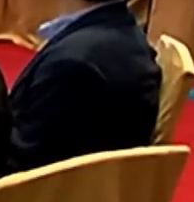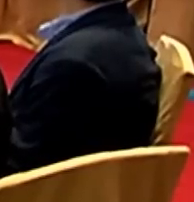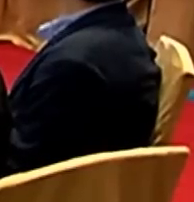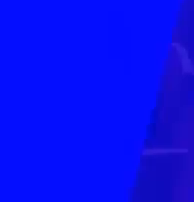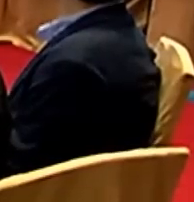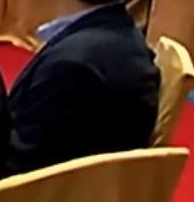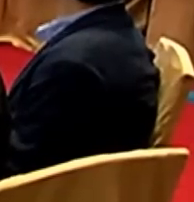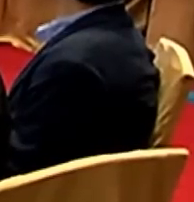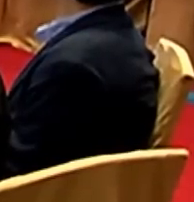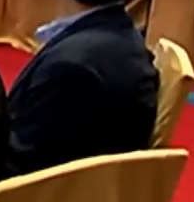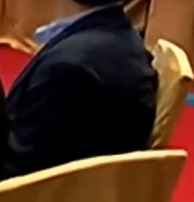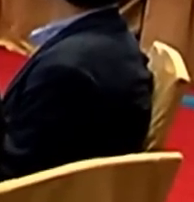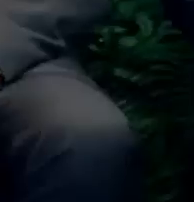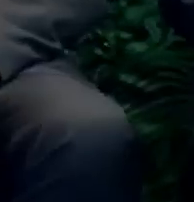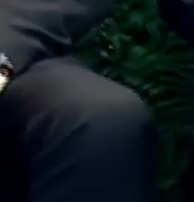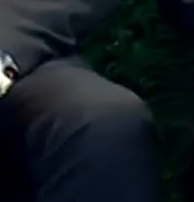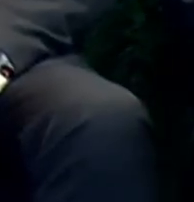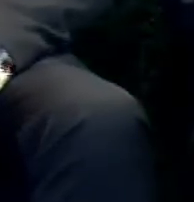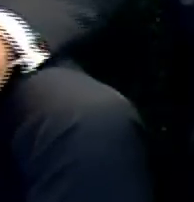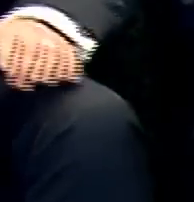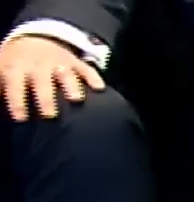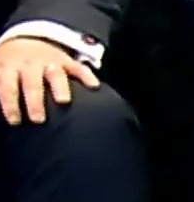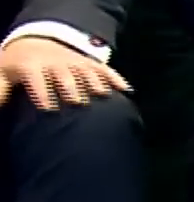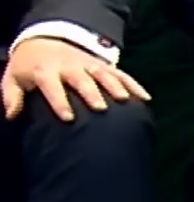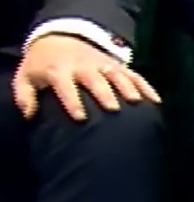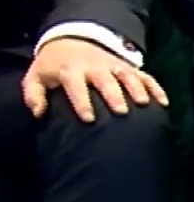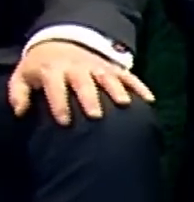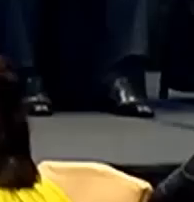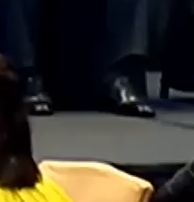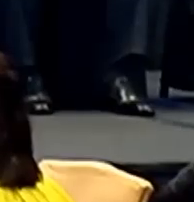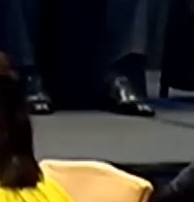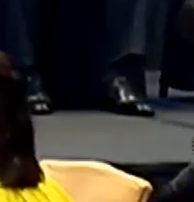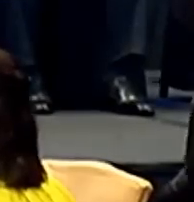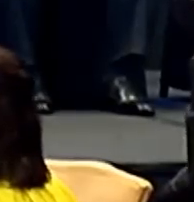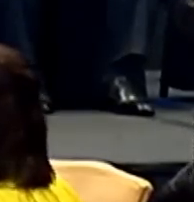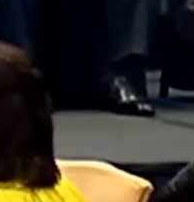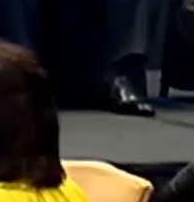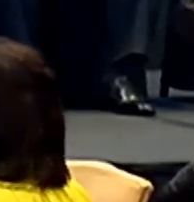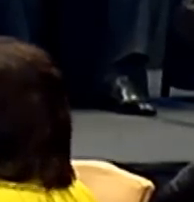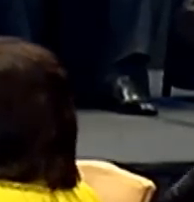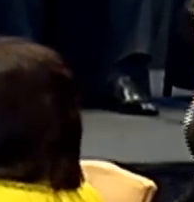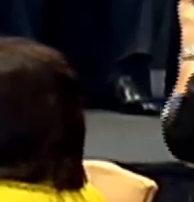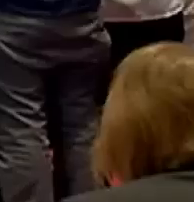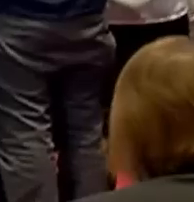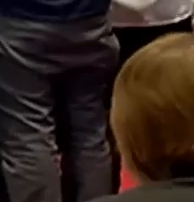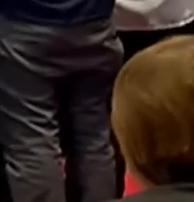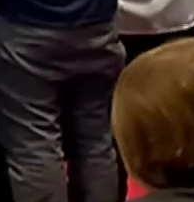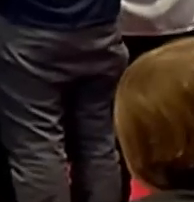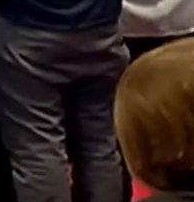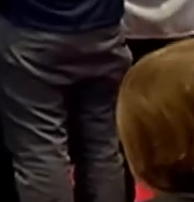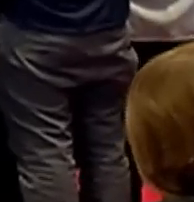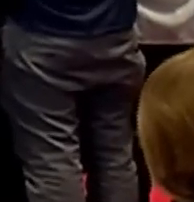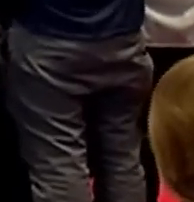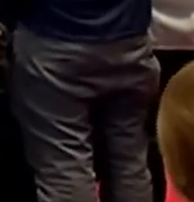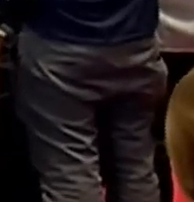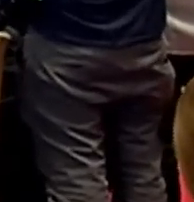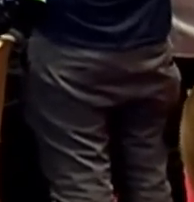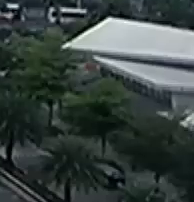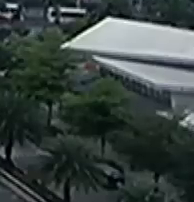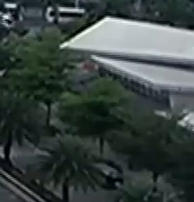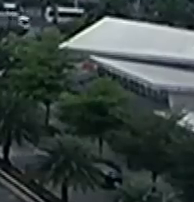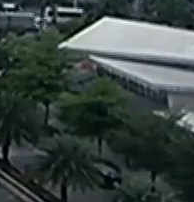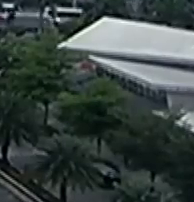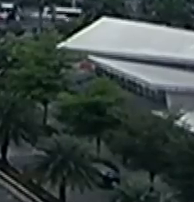Susunod, Pangulong Bongbong Marcos Jr. na nawagang buhayin muli ang usapan sa malayang kalakalan sa pagitan ng Pilipinas